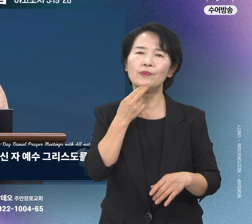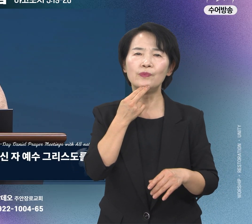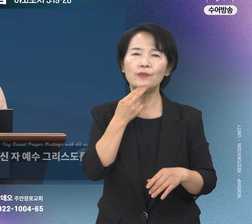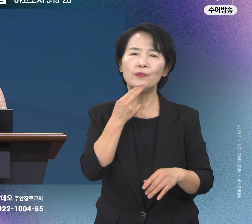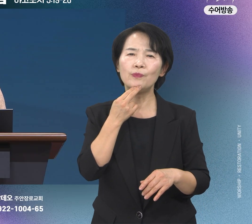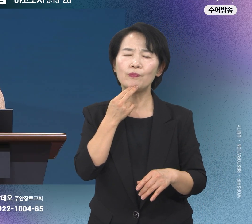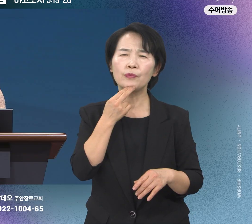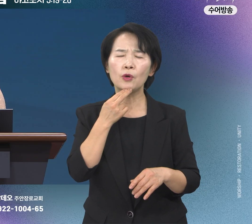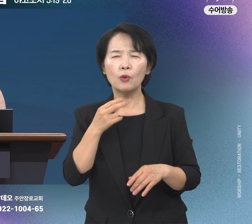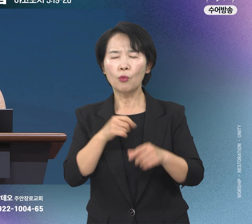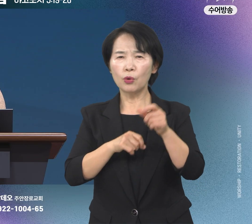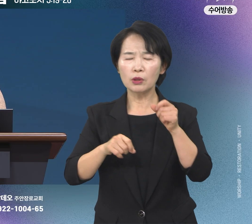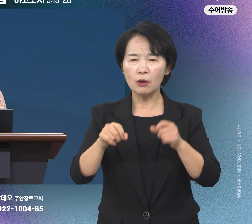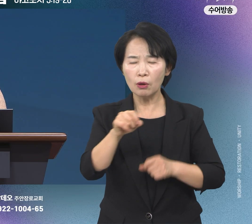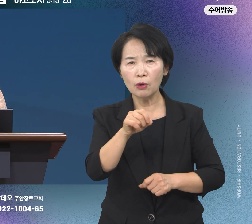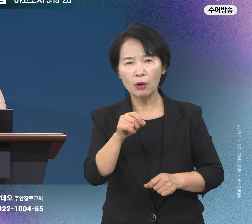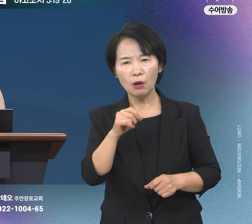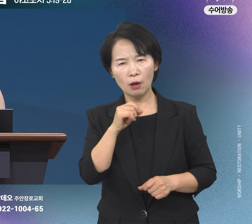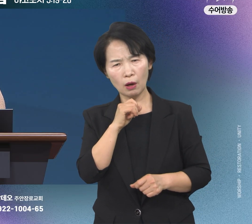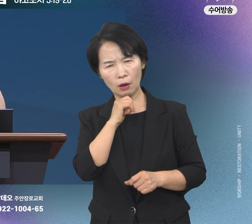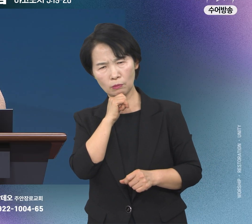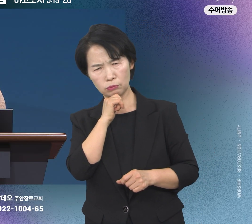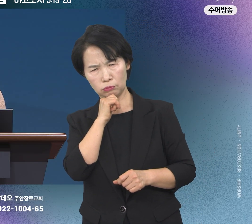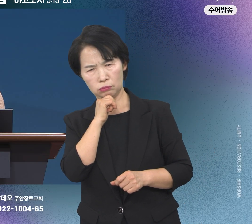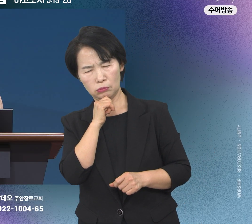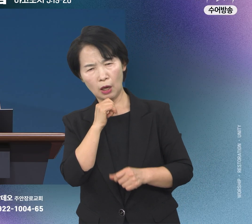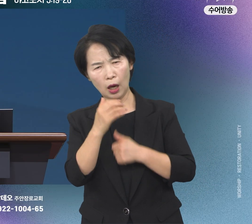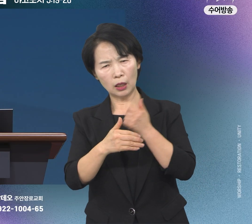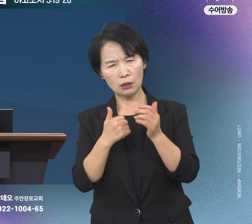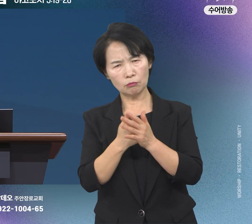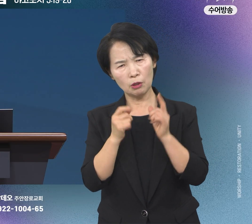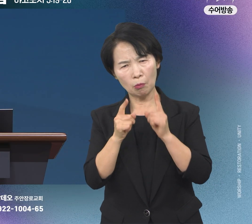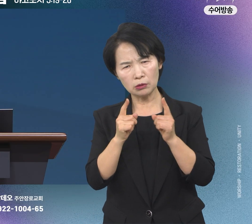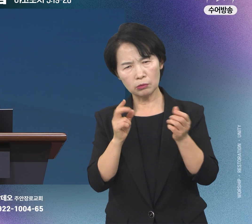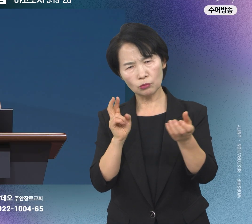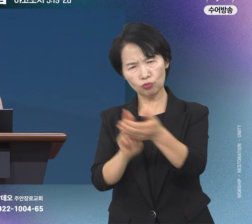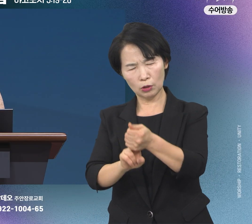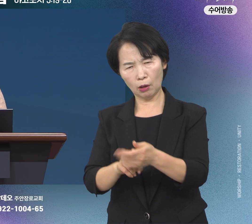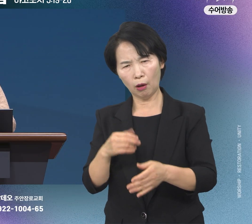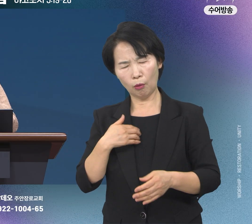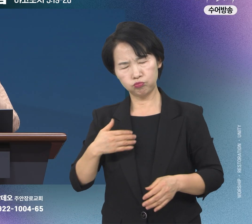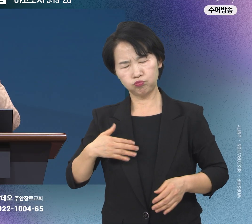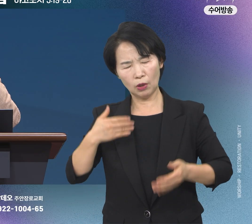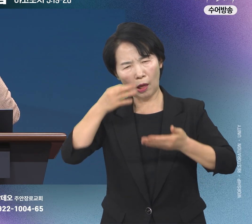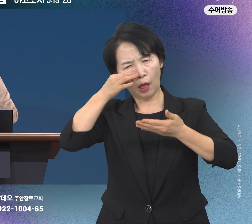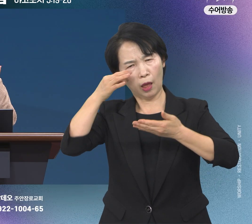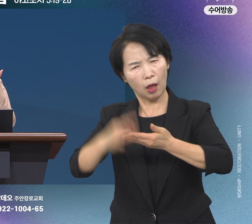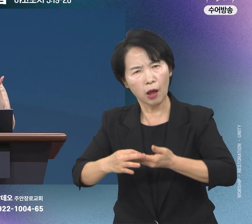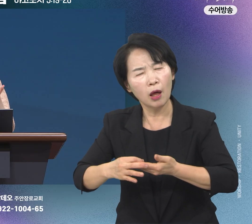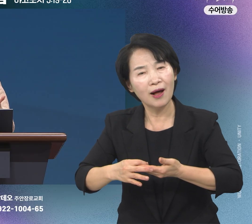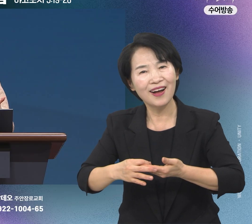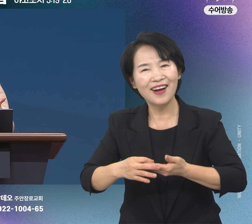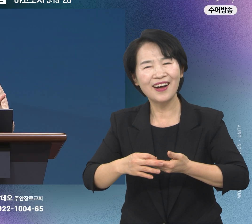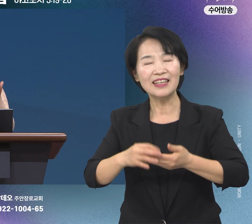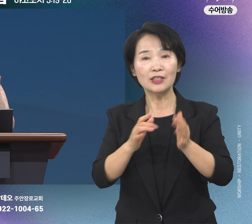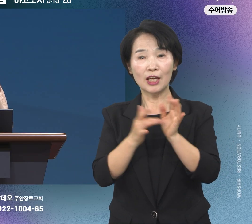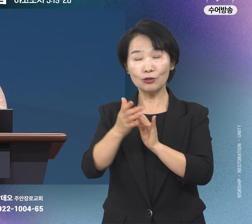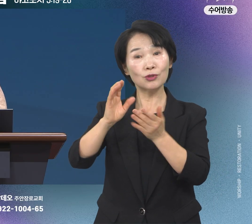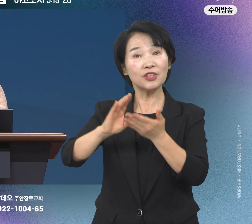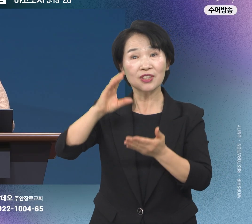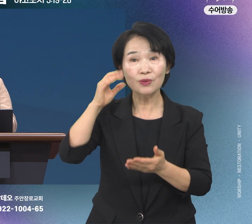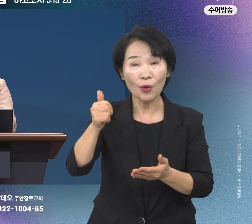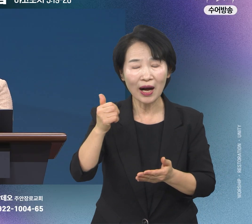오히려 진짜 하나님이 이렇게 숨겨놓으셨네. 마치 예수 그리스도가 처음에 우리 이 땅에 오셨을